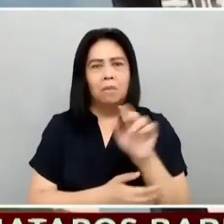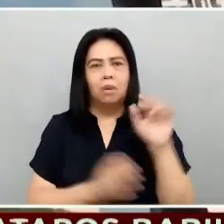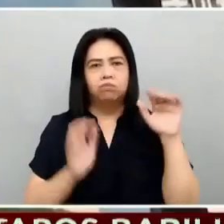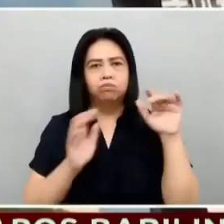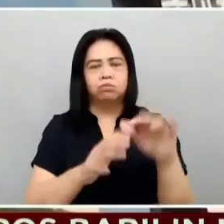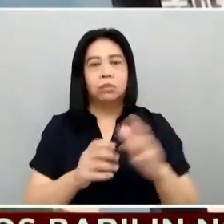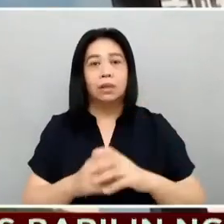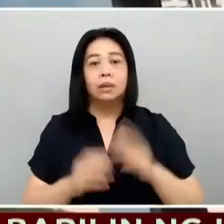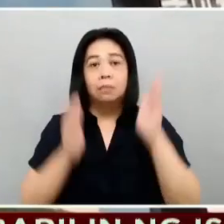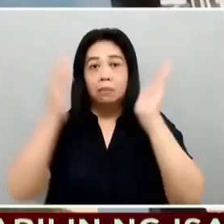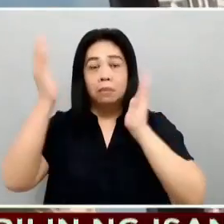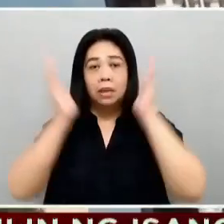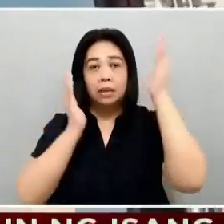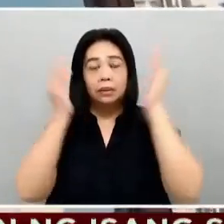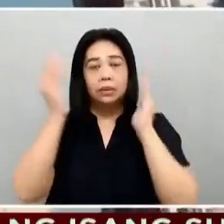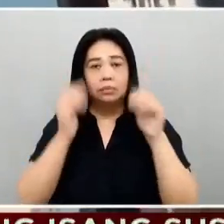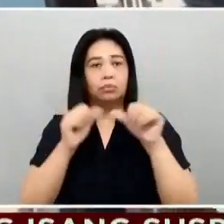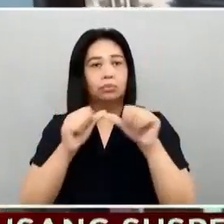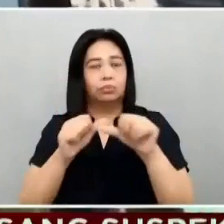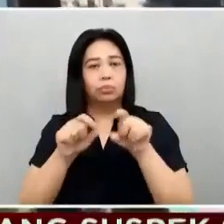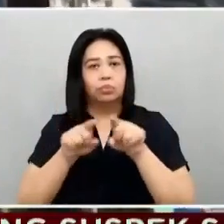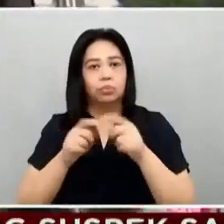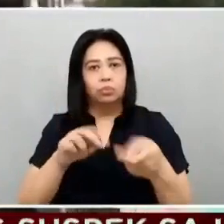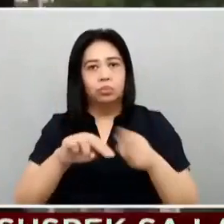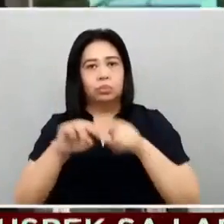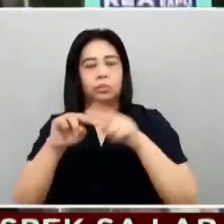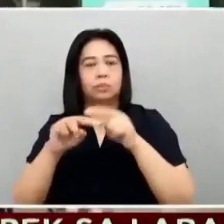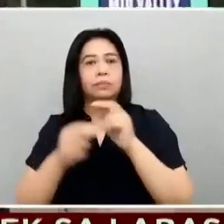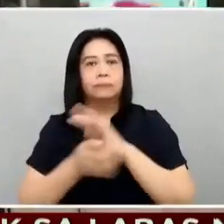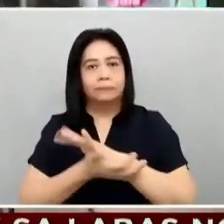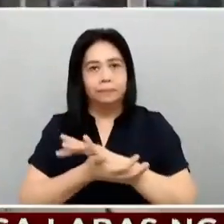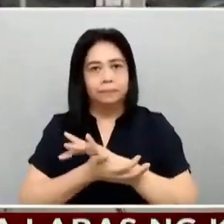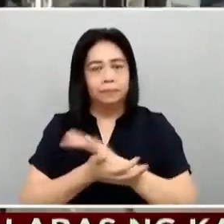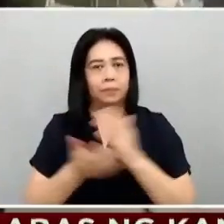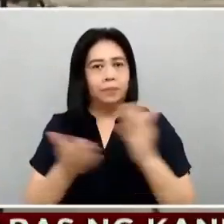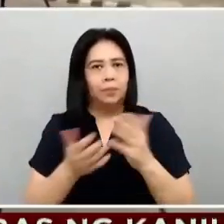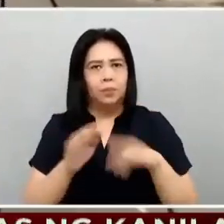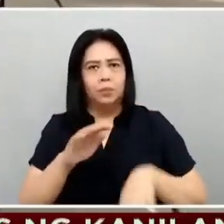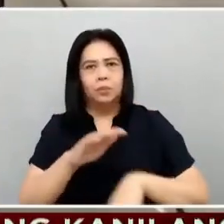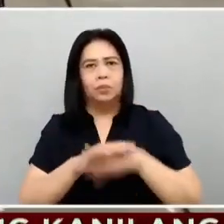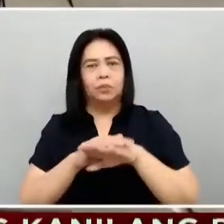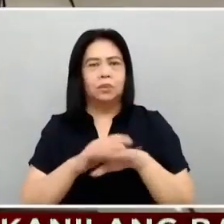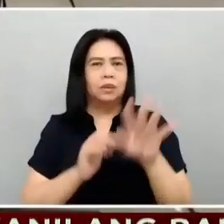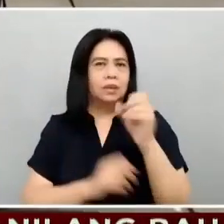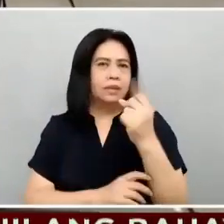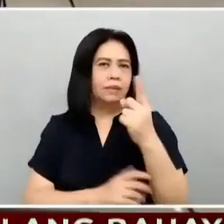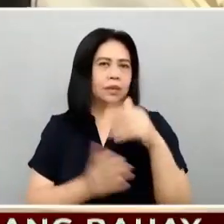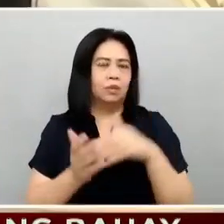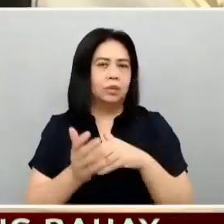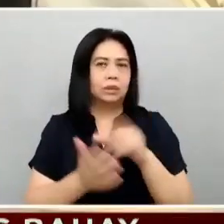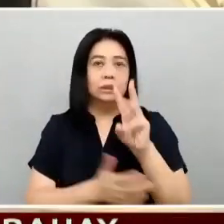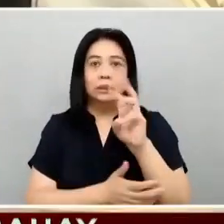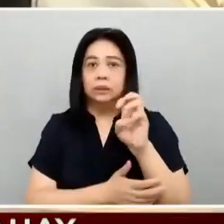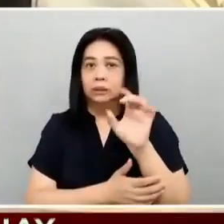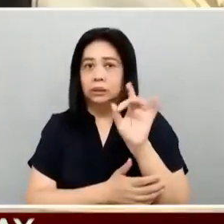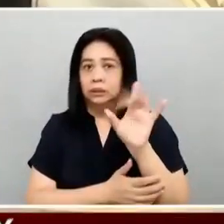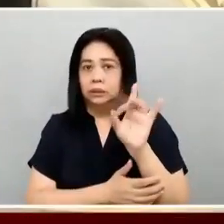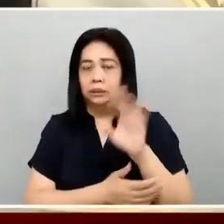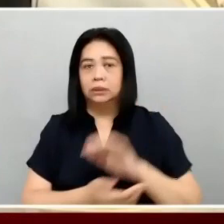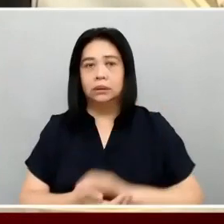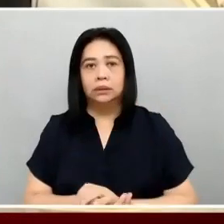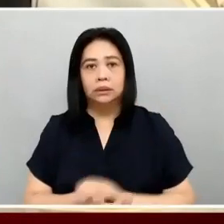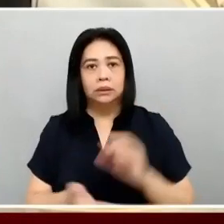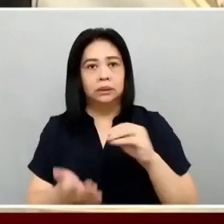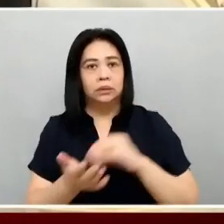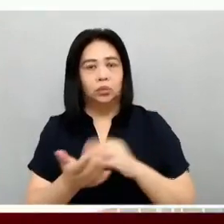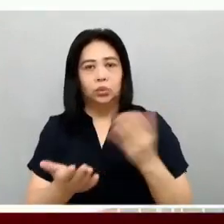Malaysia naman, patuloy din ang paglobo ng COVID cases kung saan umabot naman sa 11,618 ang naitalang